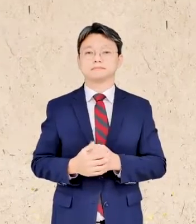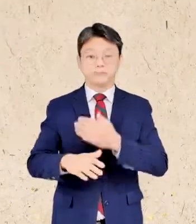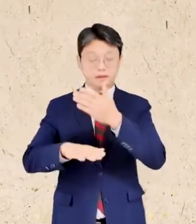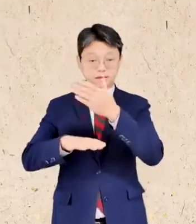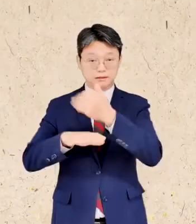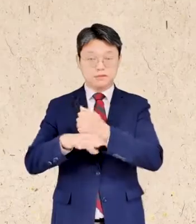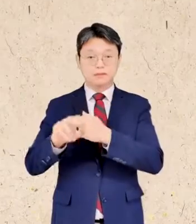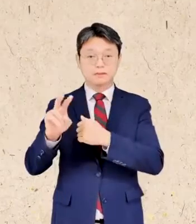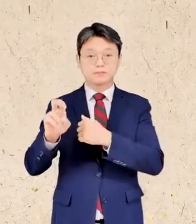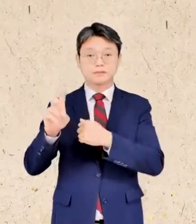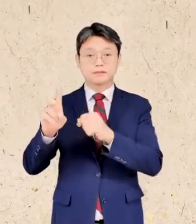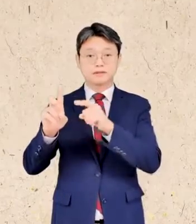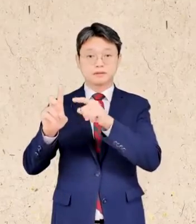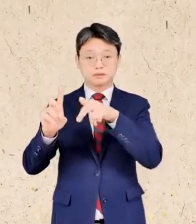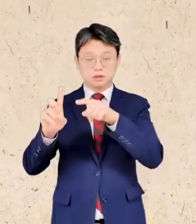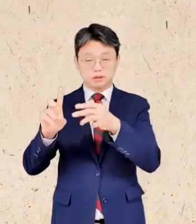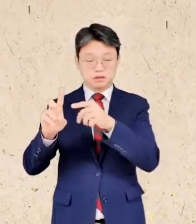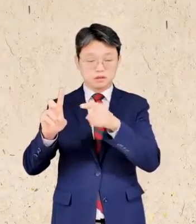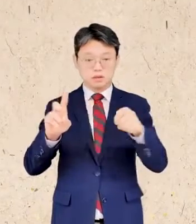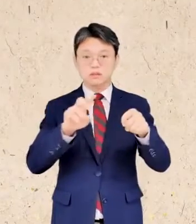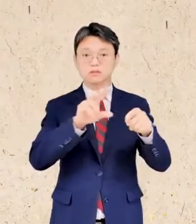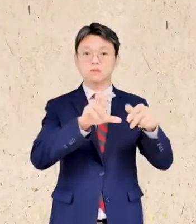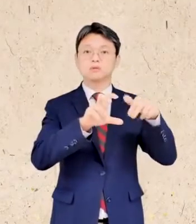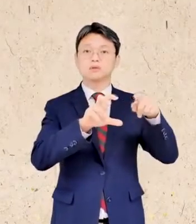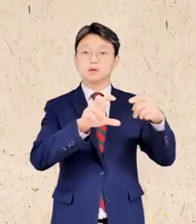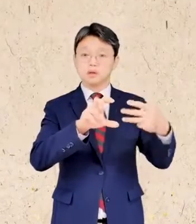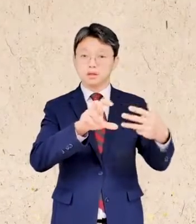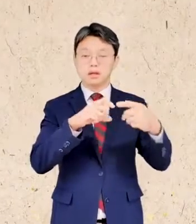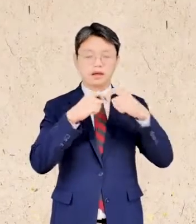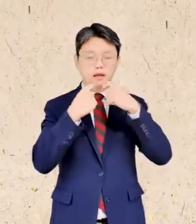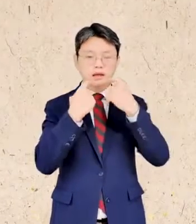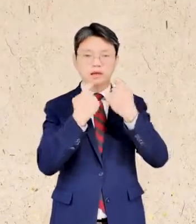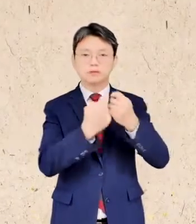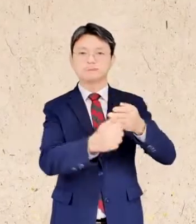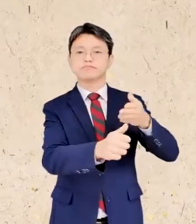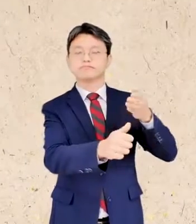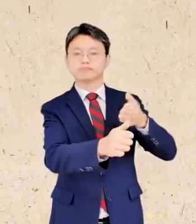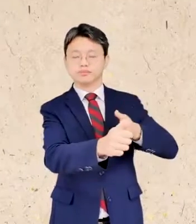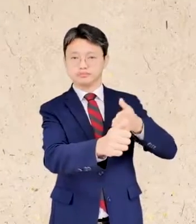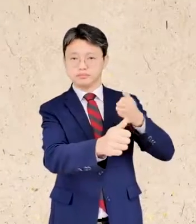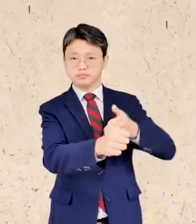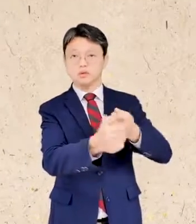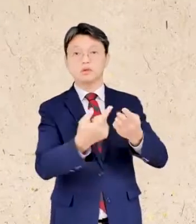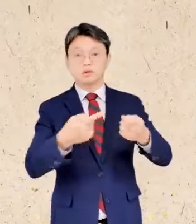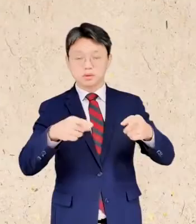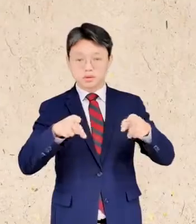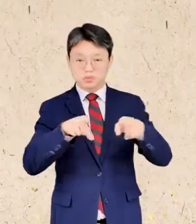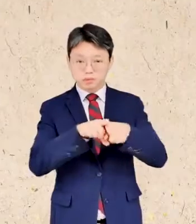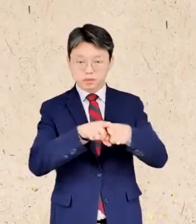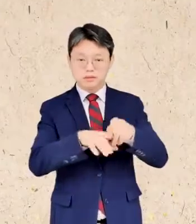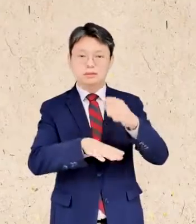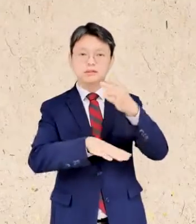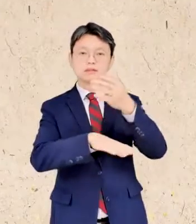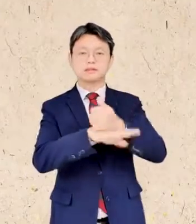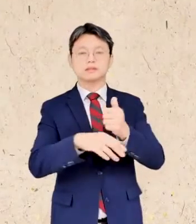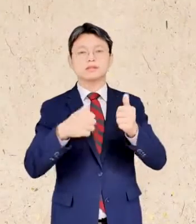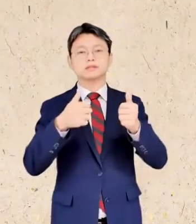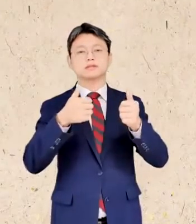20절까지입니다. 그리고 마지막 21절부터 25절 끝에는 개인적인 부탁과 더불어